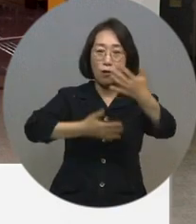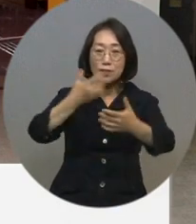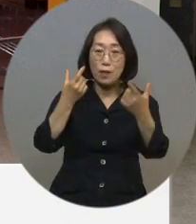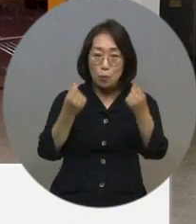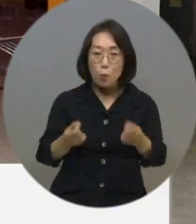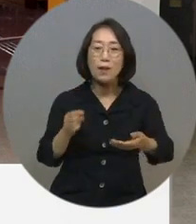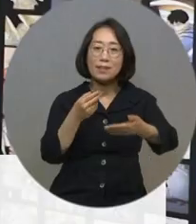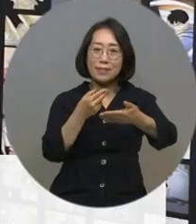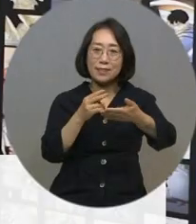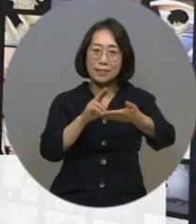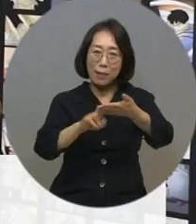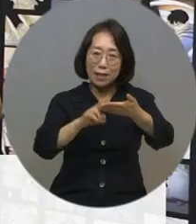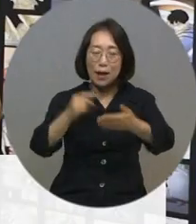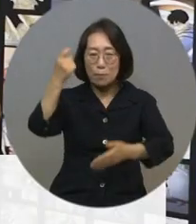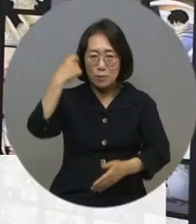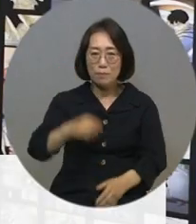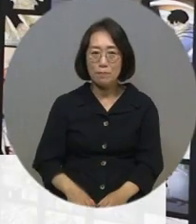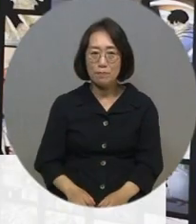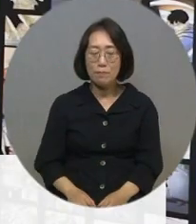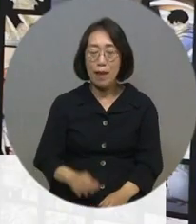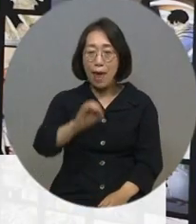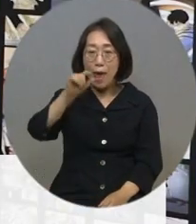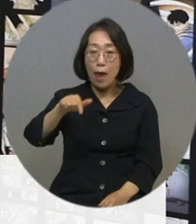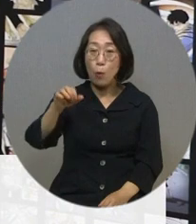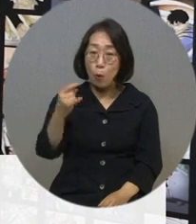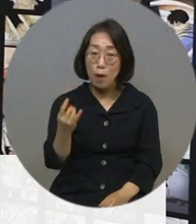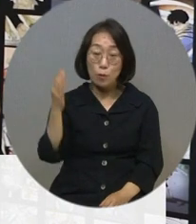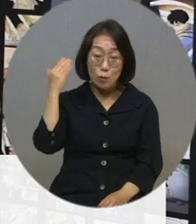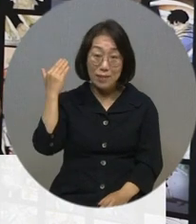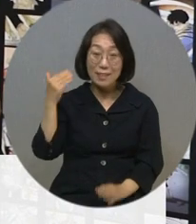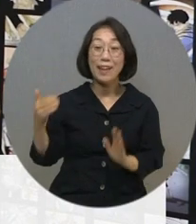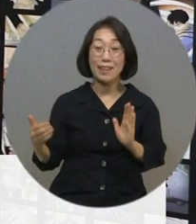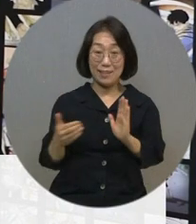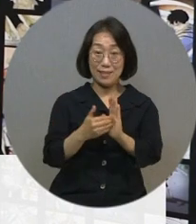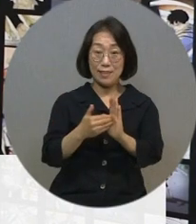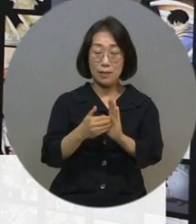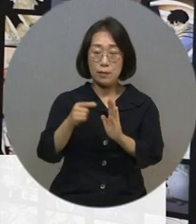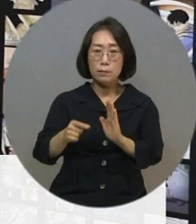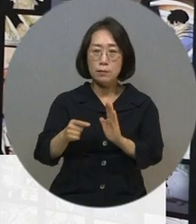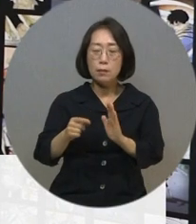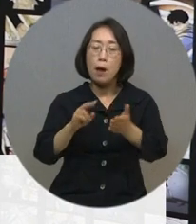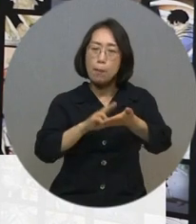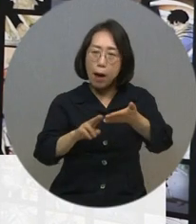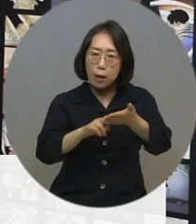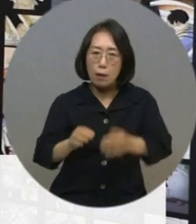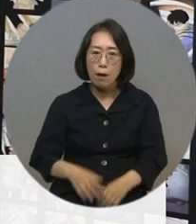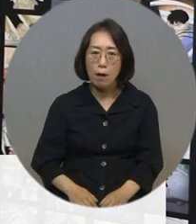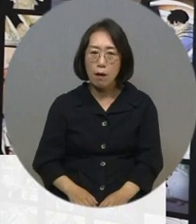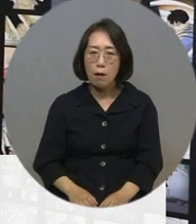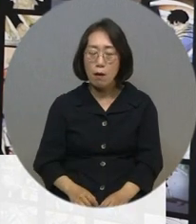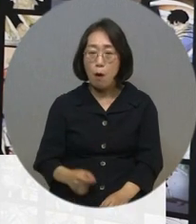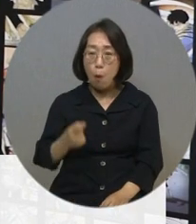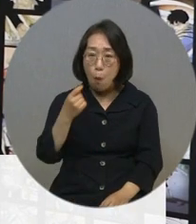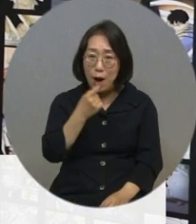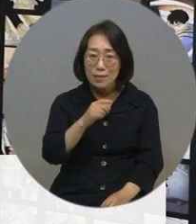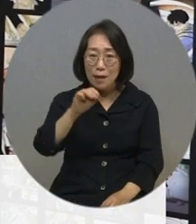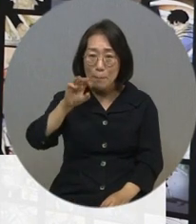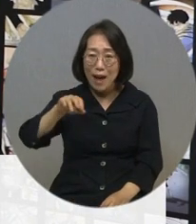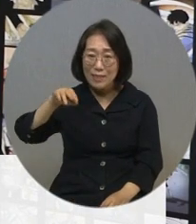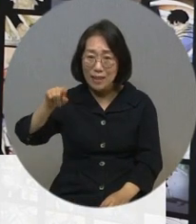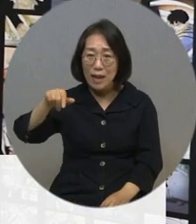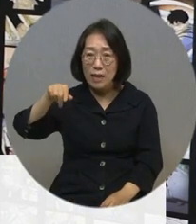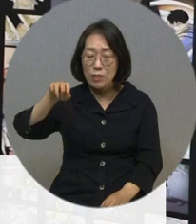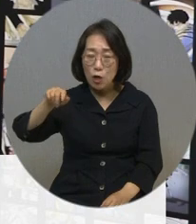듯합니다. 애깨라는 작품을 가장 최근에 끝냈었는데요. 그 작품이 이제 황색 망사 점균이라는 소재를